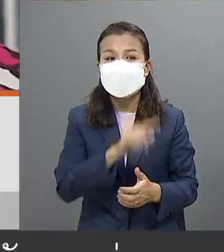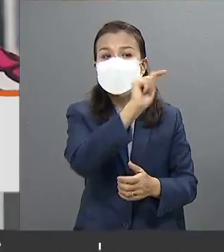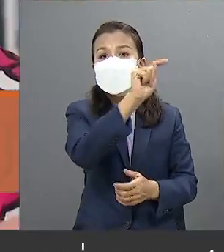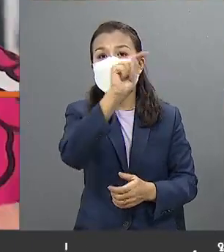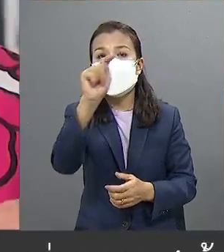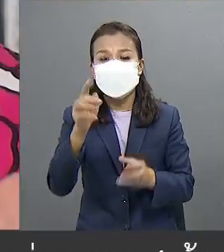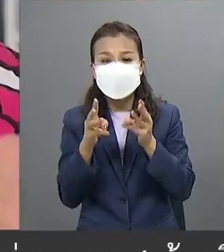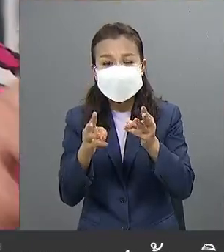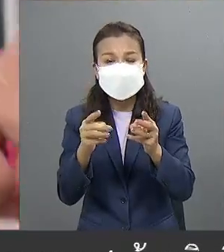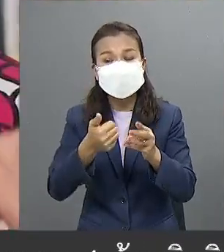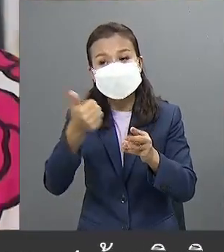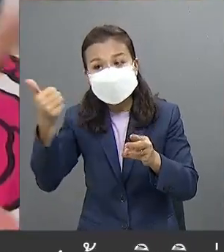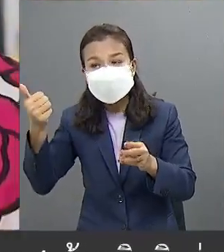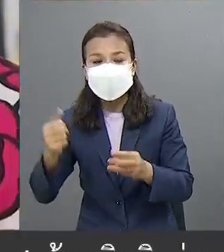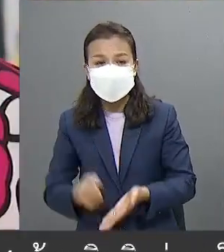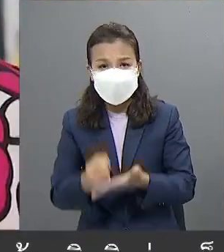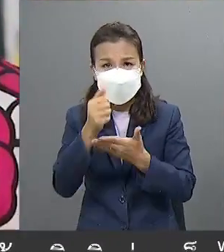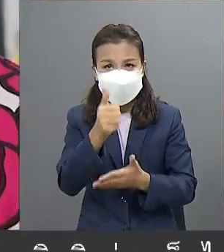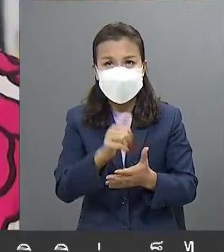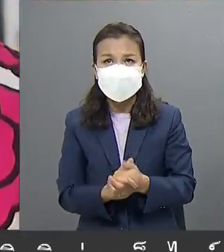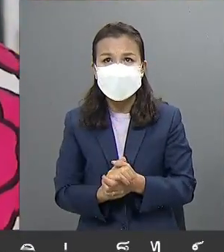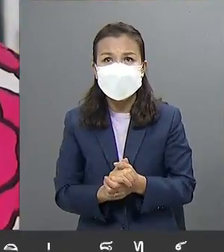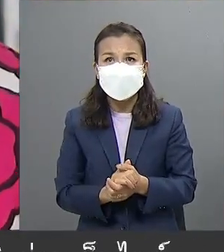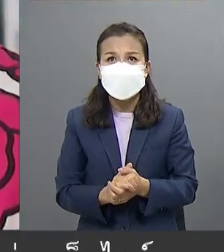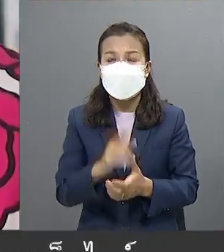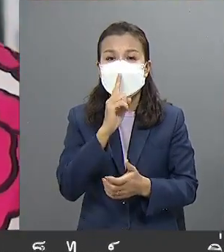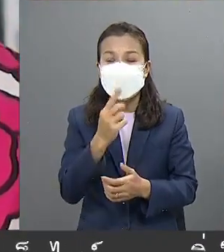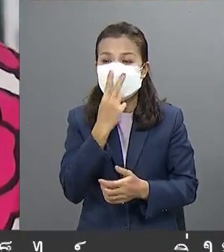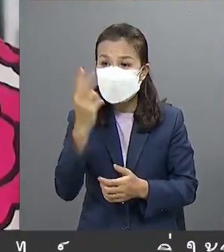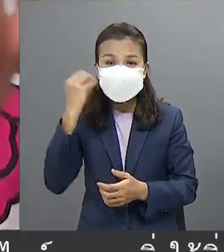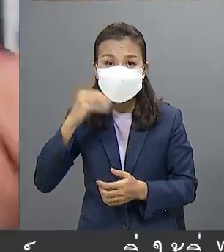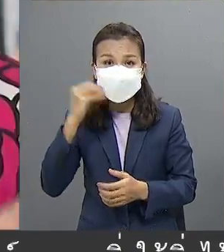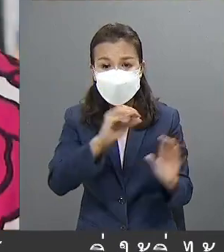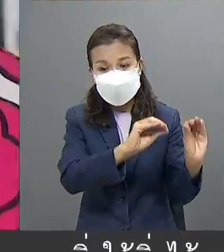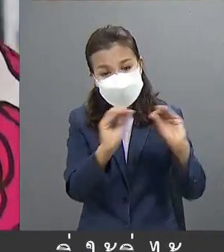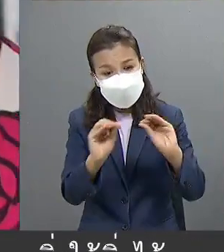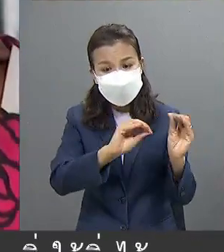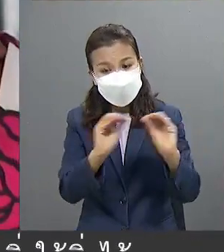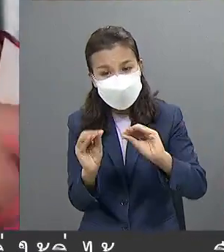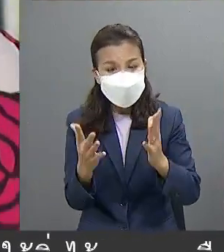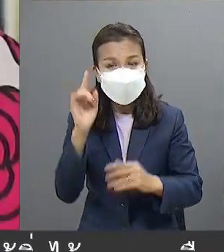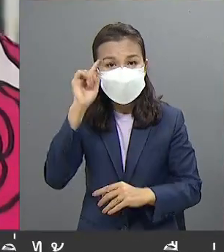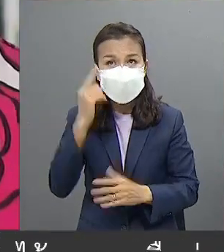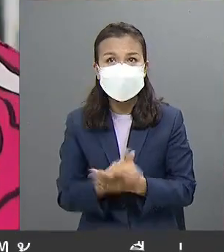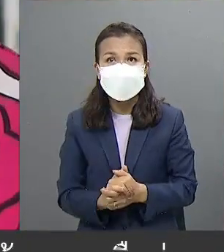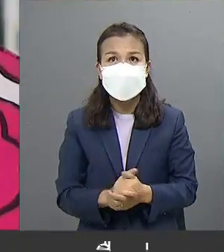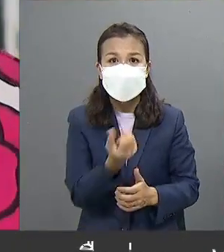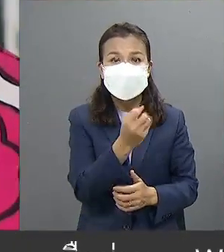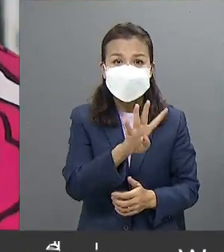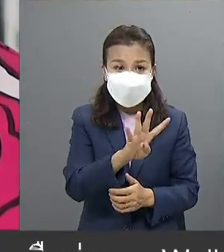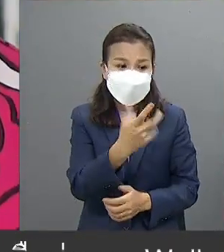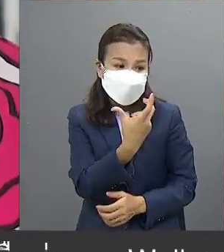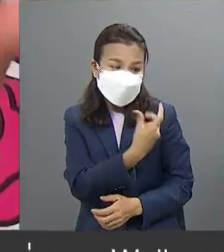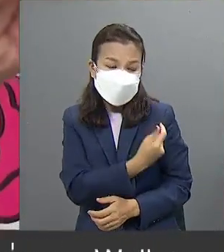วันที่เลือกน่ะแป๊บจะต้องเช็คกับรายวันเลยนะว่าเลื่อนไม่เลื่อนไม่เลื่อนตอนแล้วเขายังบอก 14 14ได้พี่ก็นึกว่า